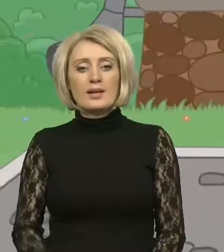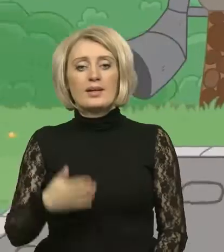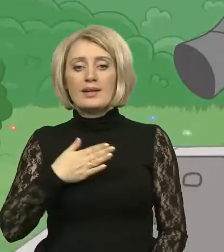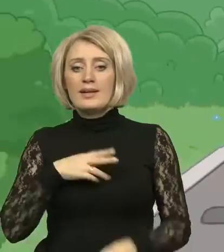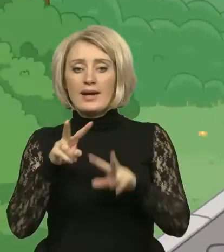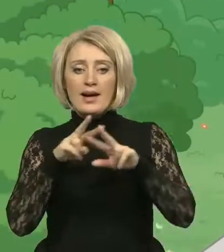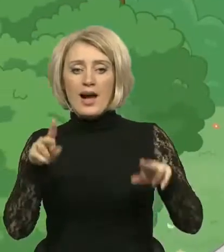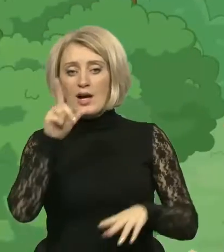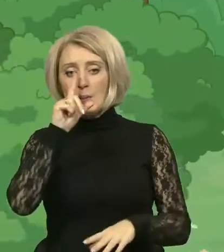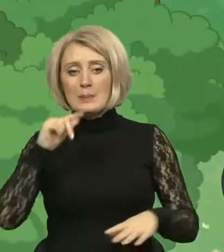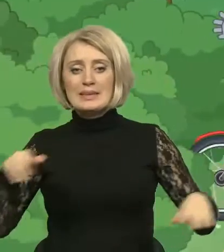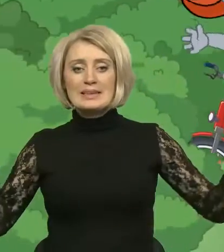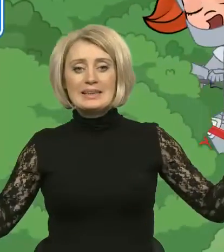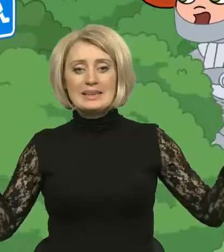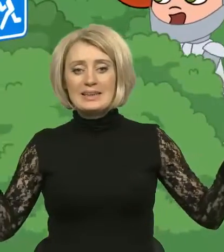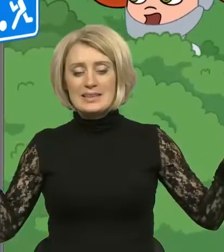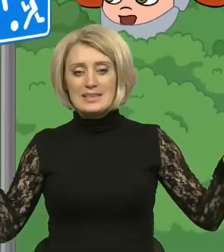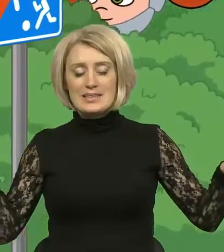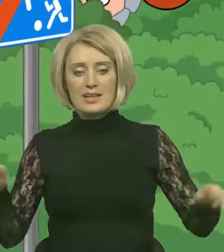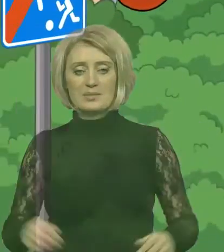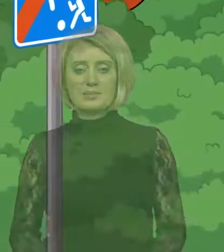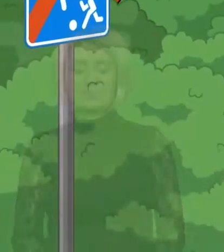Я как птица!